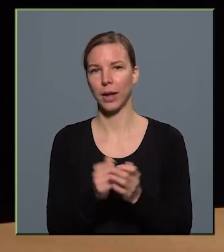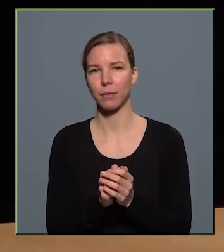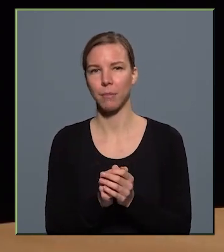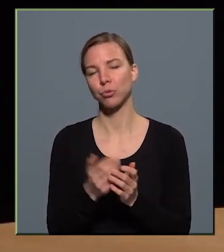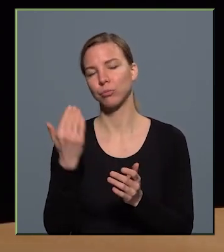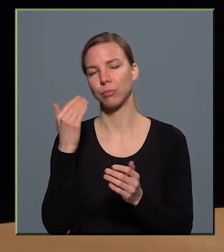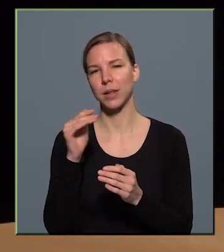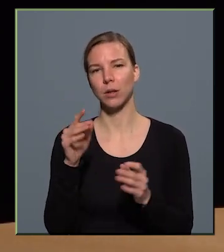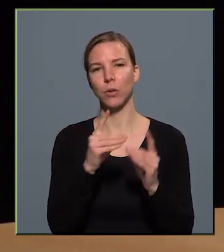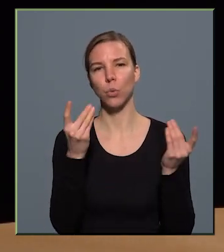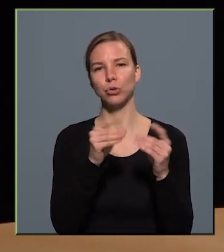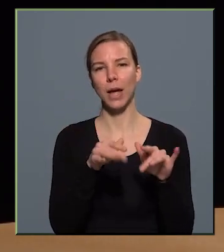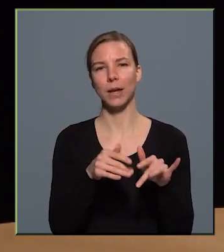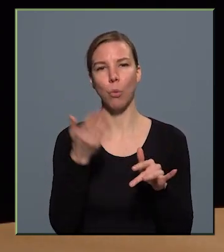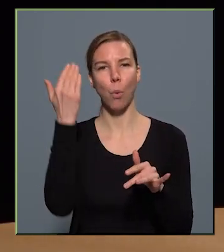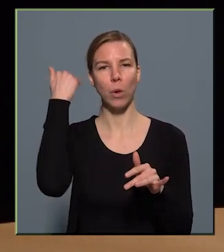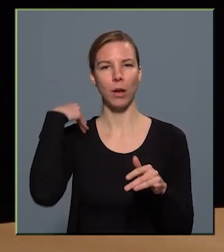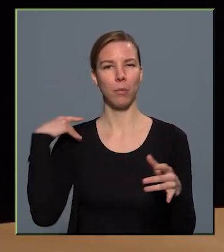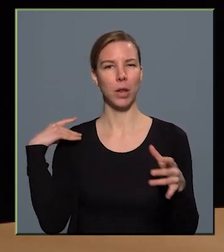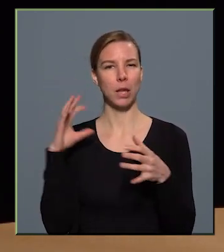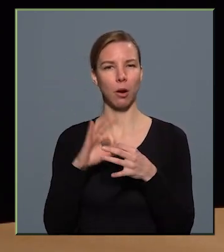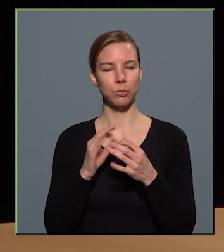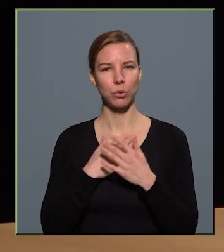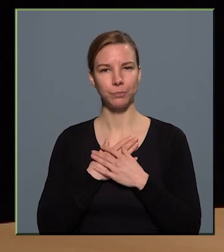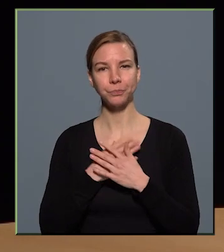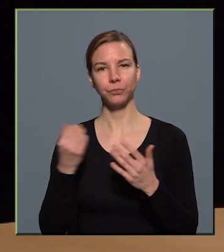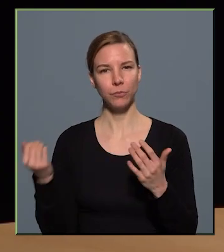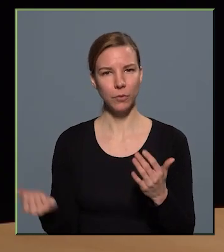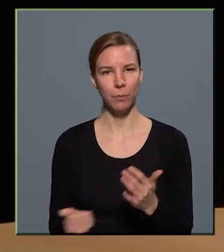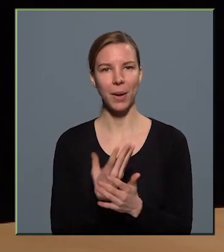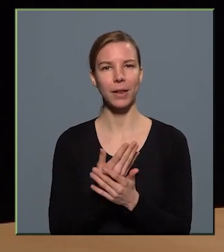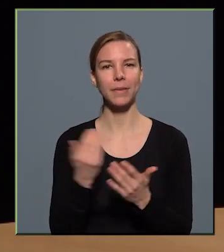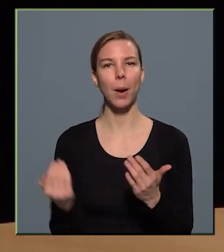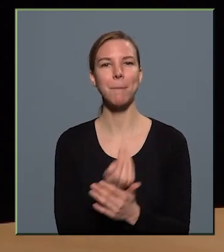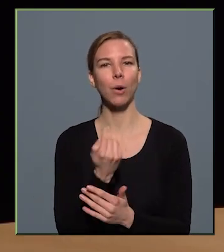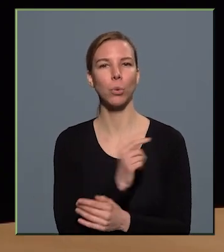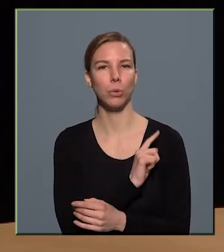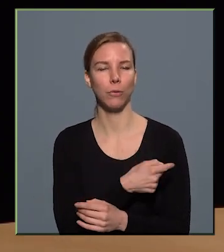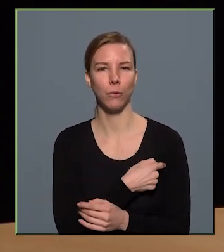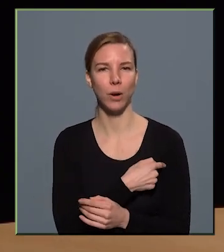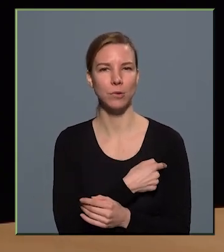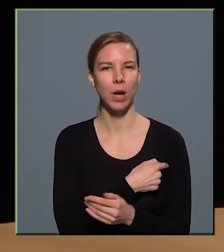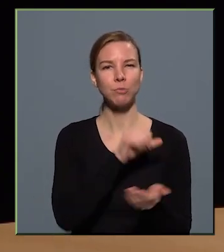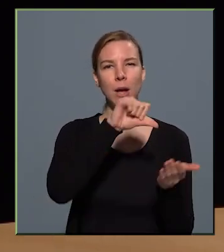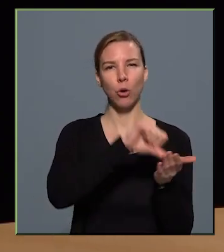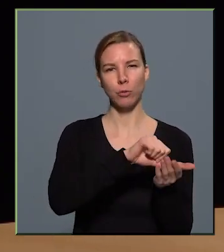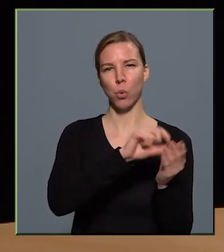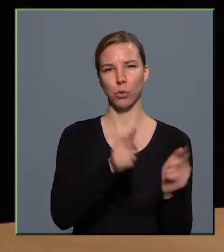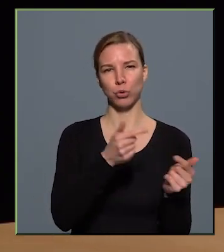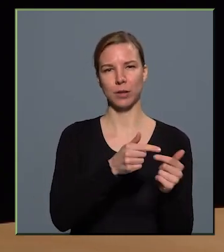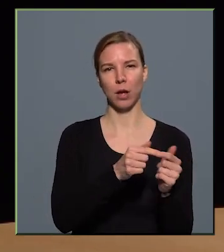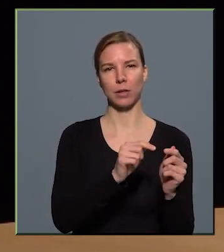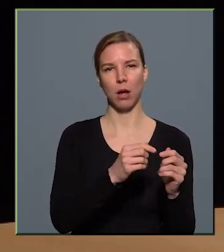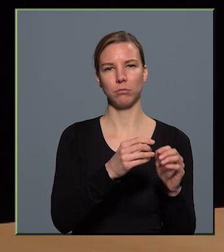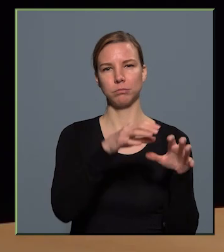múltamra visszautaltok, amikor megjelentek a megújuló források, és ezzel megjelent a decentralizált termelés, hogy még egy ilyen fogalmat